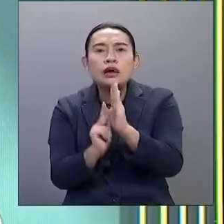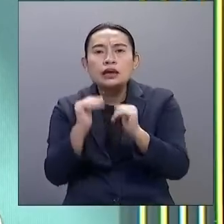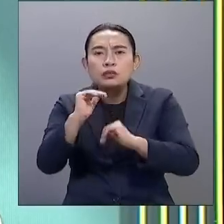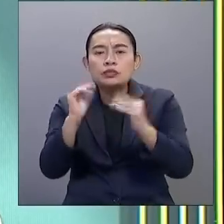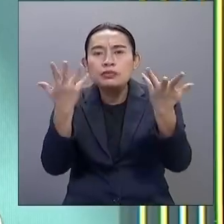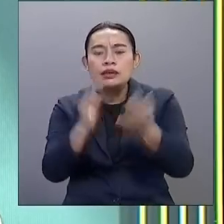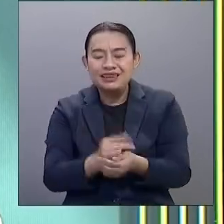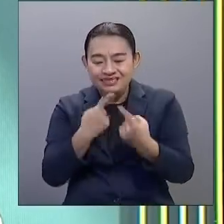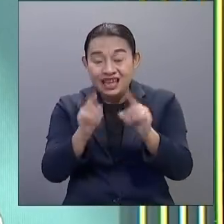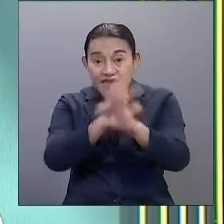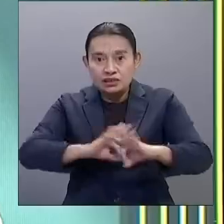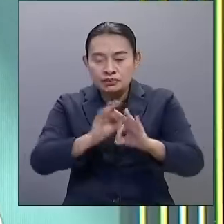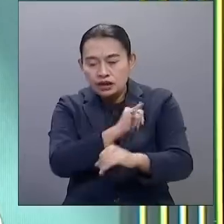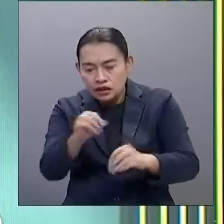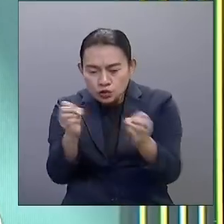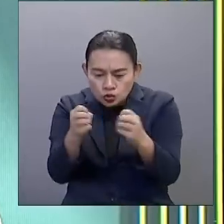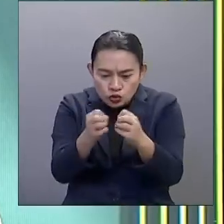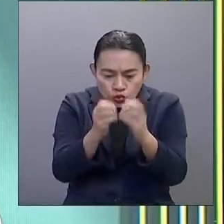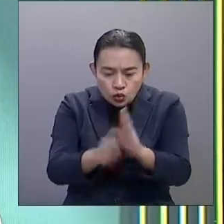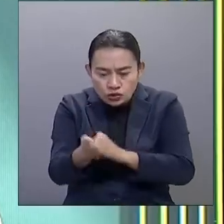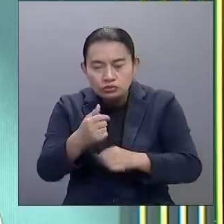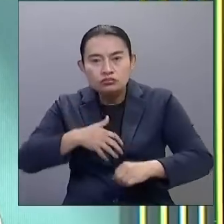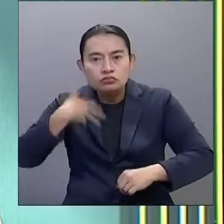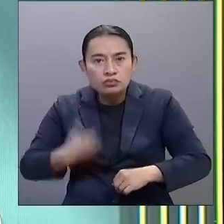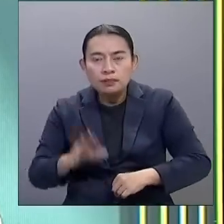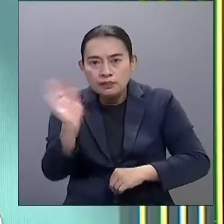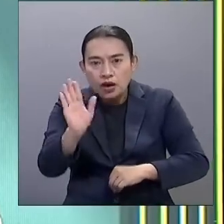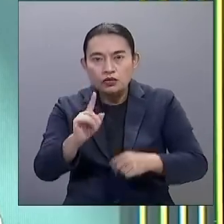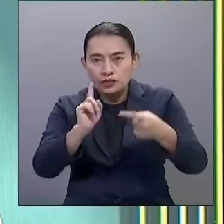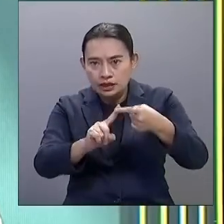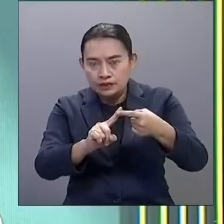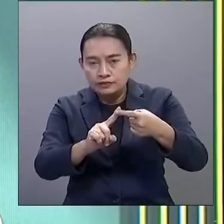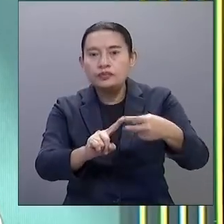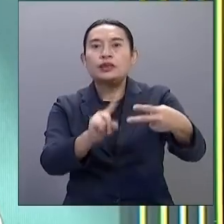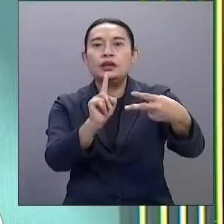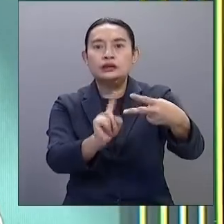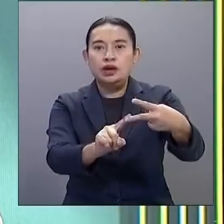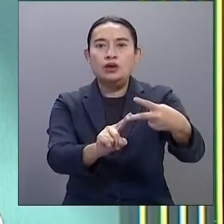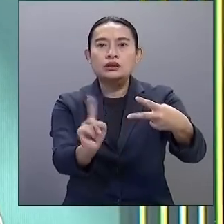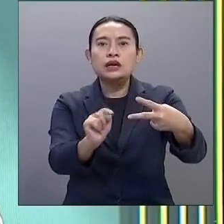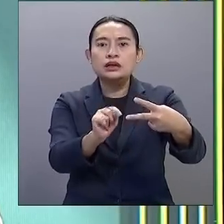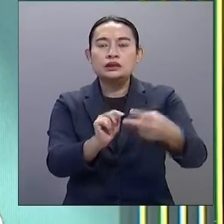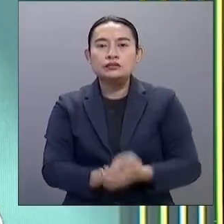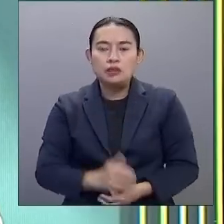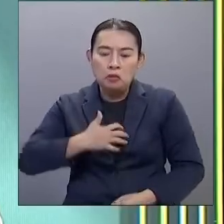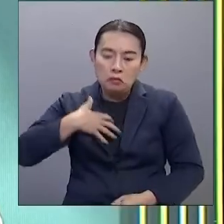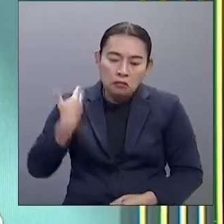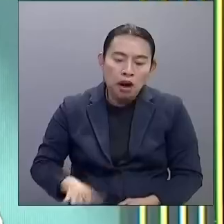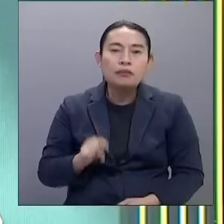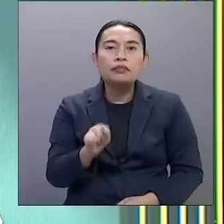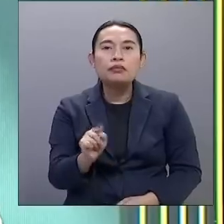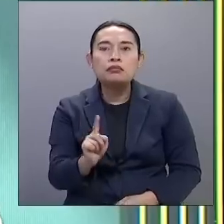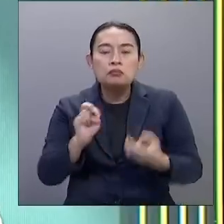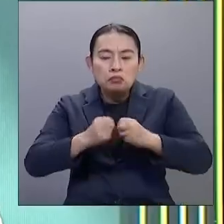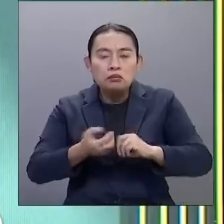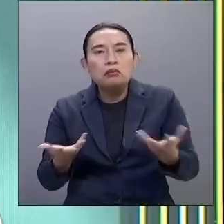ห้ามไม่ให้ไปสร้างความเดือดร้อนกับคนอื่นนะครับอันนี้เป็นอันที่หนึ่งนะครับอันที่สองฮะในส่วนของคนที่ได้รับความเดือดร้อนนะครับควรจ